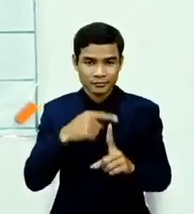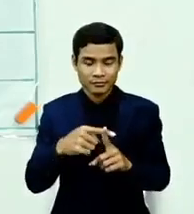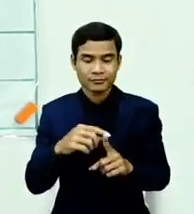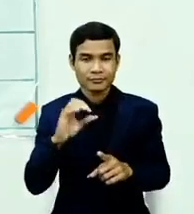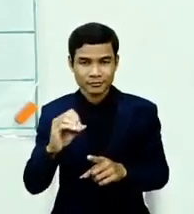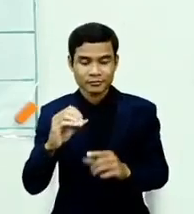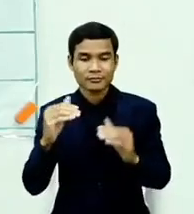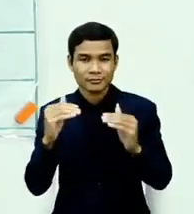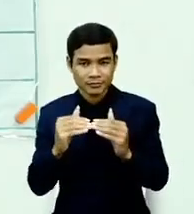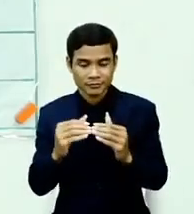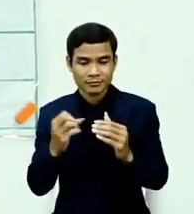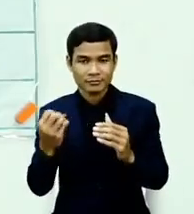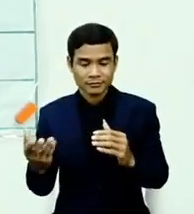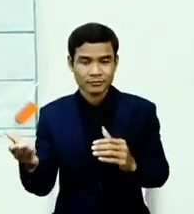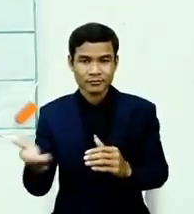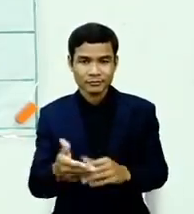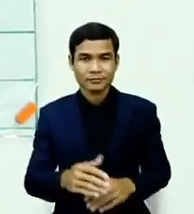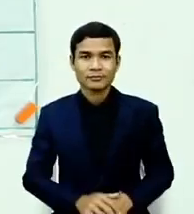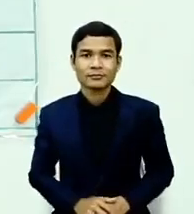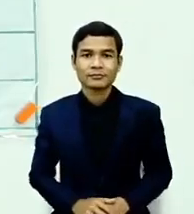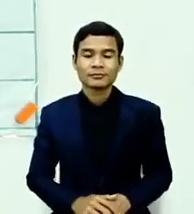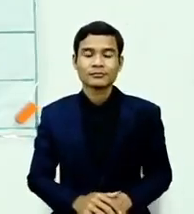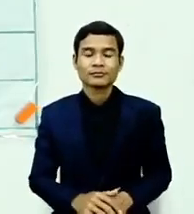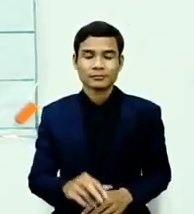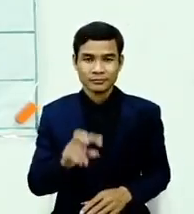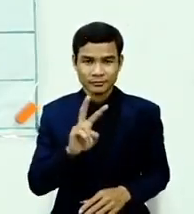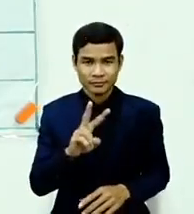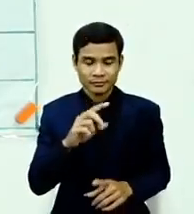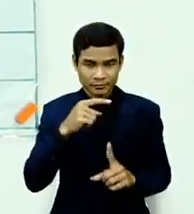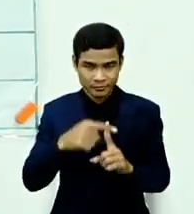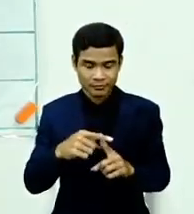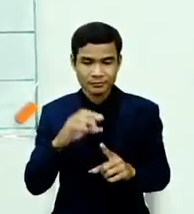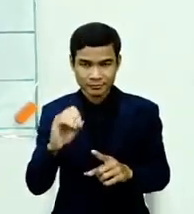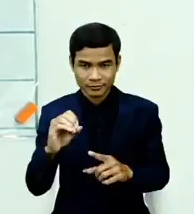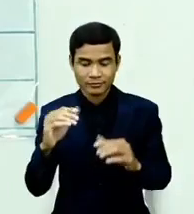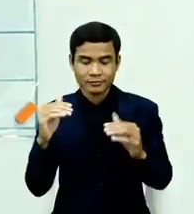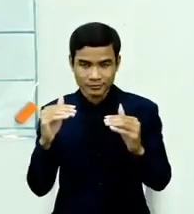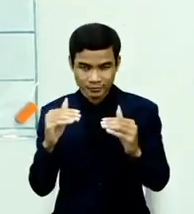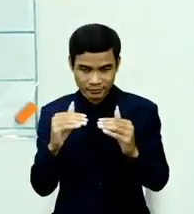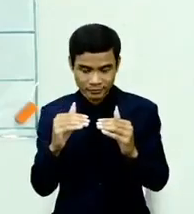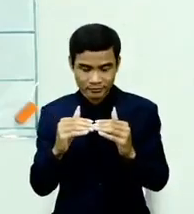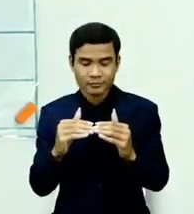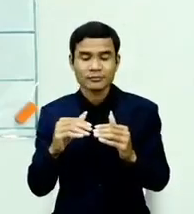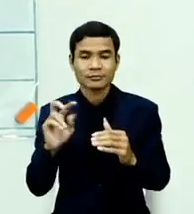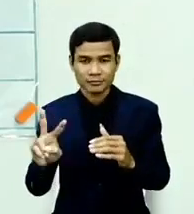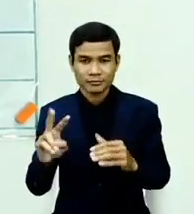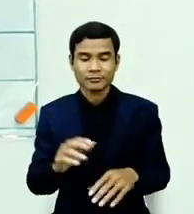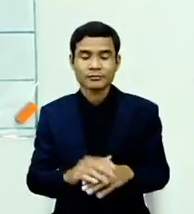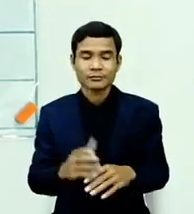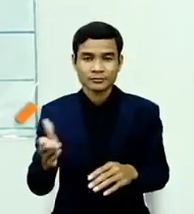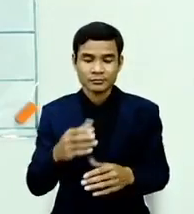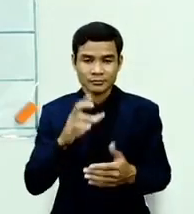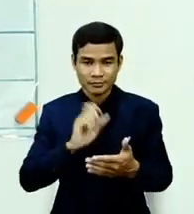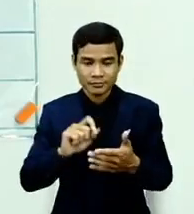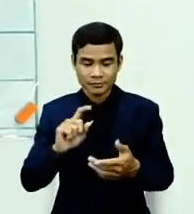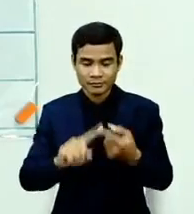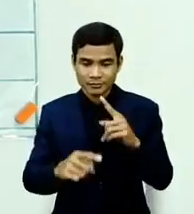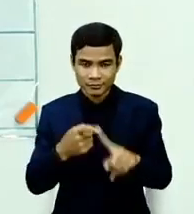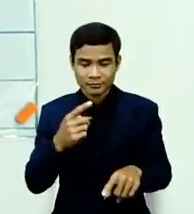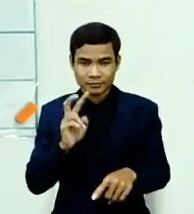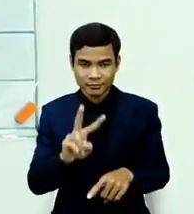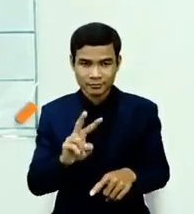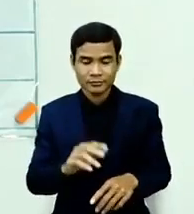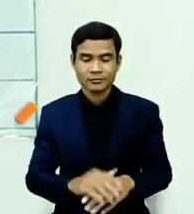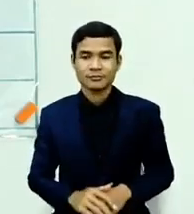ងប៉ុន្មានចាគឺ2បូក0ស្មើនឹង2ចាយើងសរសេរលេខ